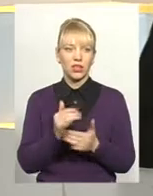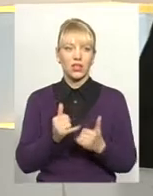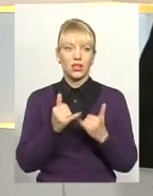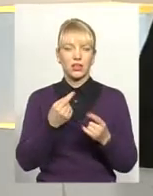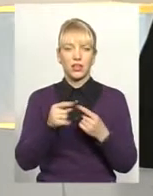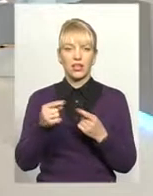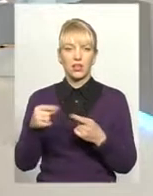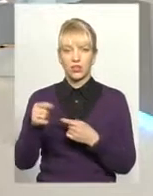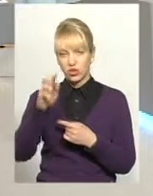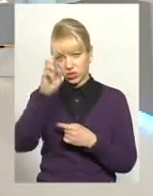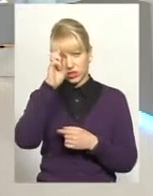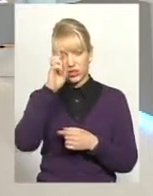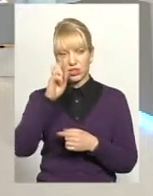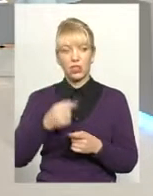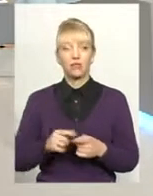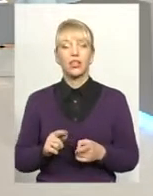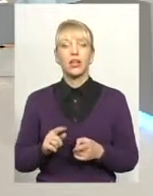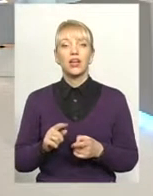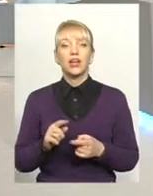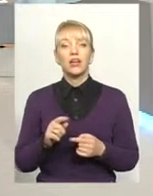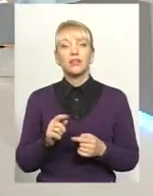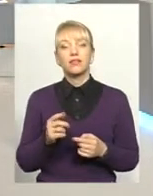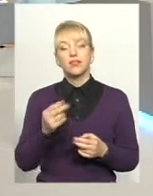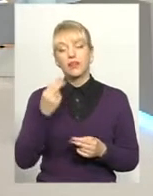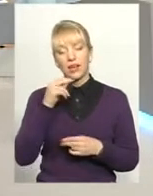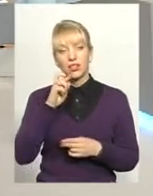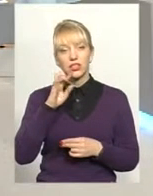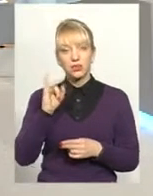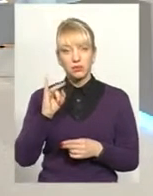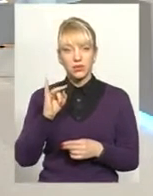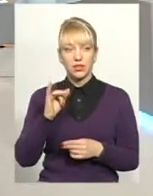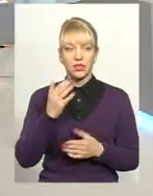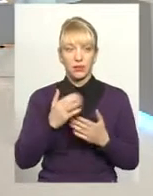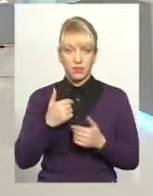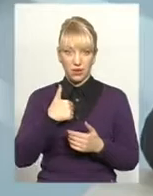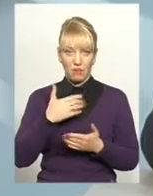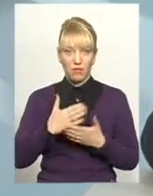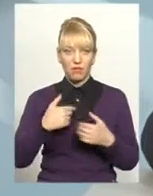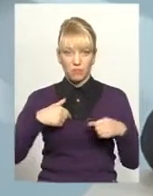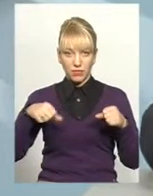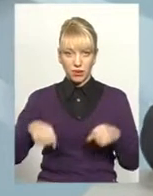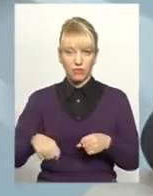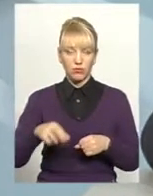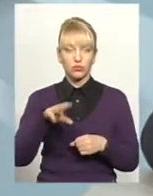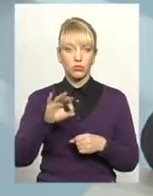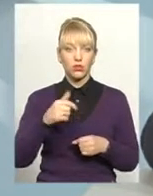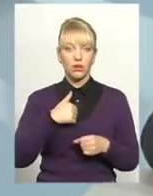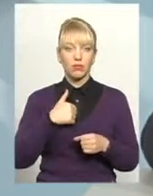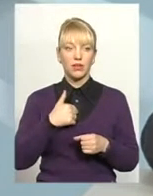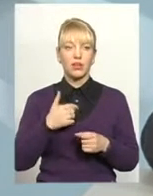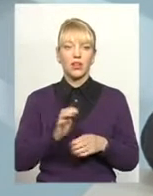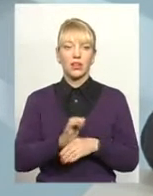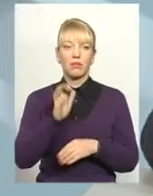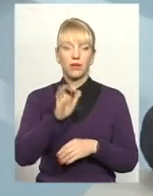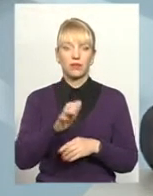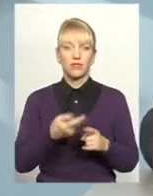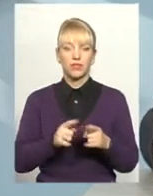краще, скажімо, якби я мав повноваження, то я б направив ці кошти на енергозбереження.